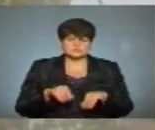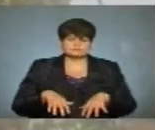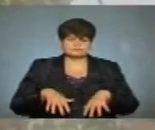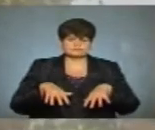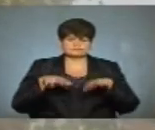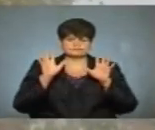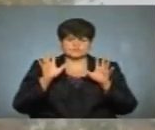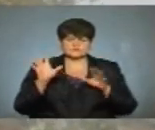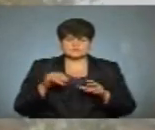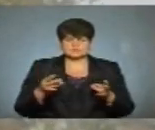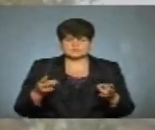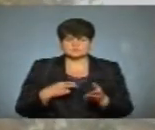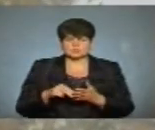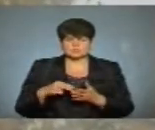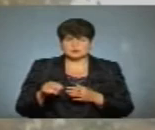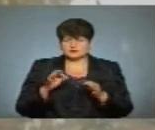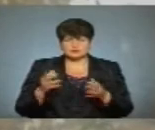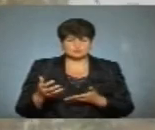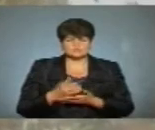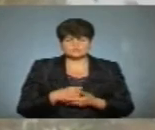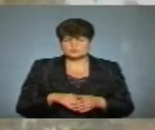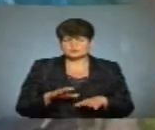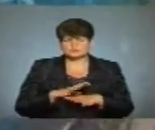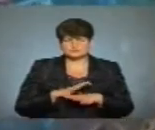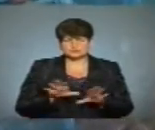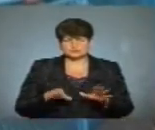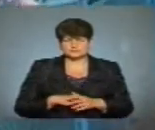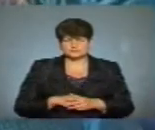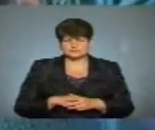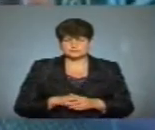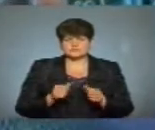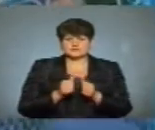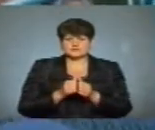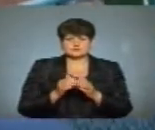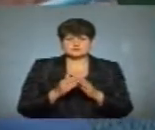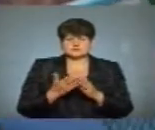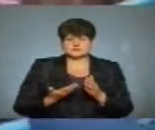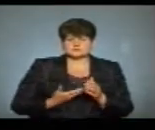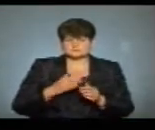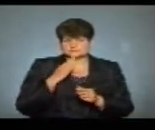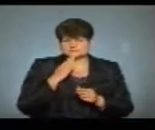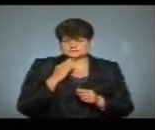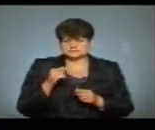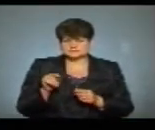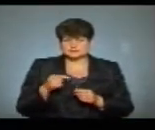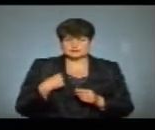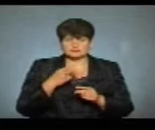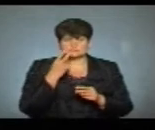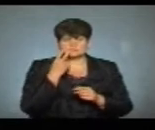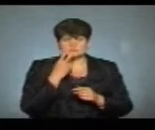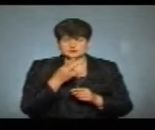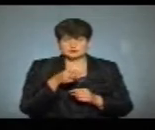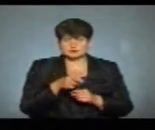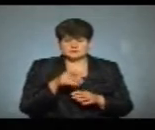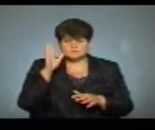затопило. Все купувати доведеться. Ніякого врожаю цього року однозначно не буде. По сусідству живе Валентина Вовчак. Я обертаюся, дивлюся, а